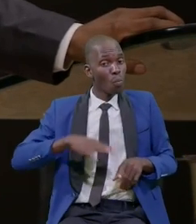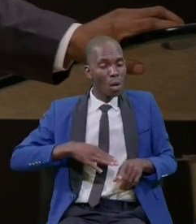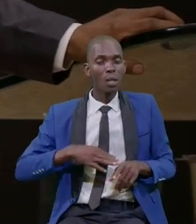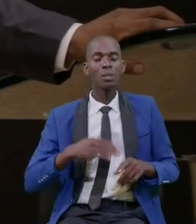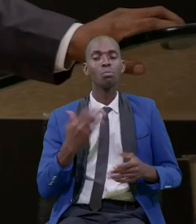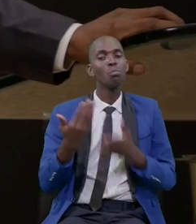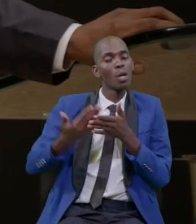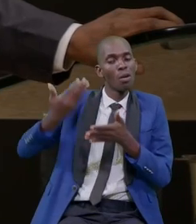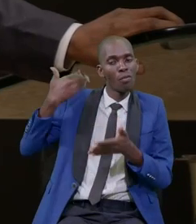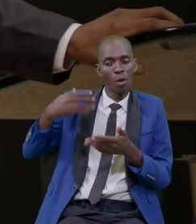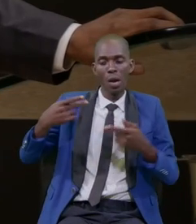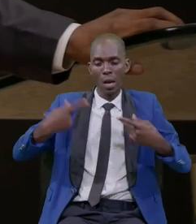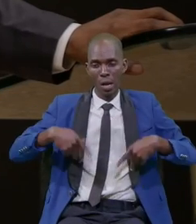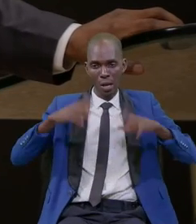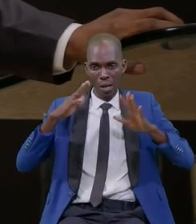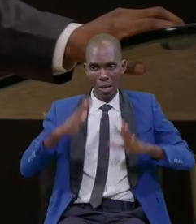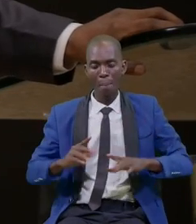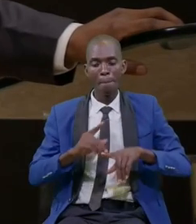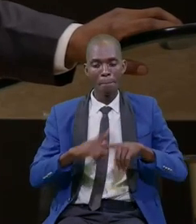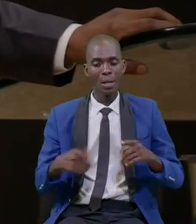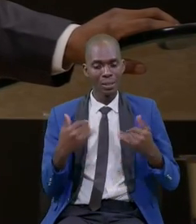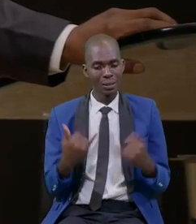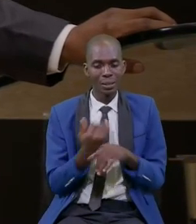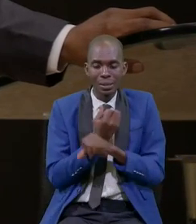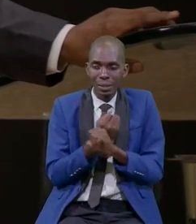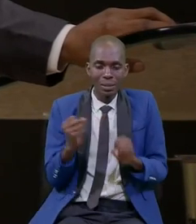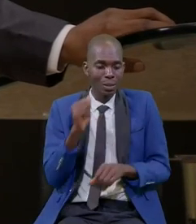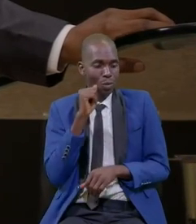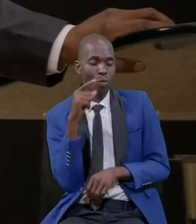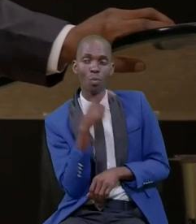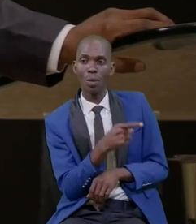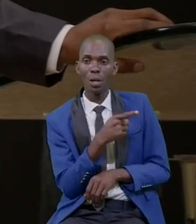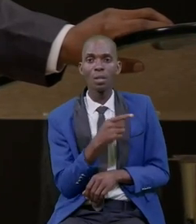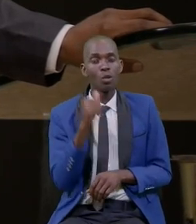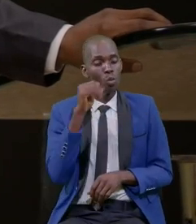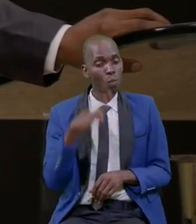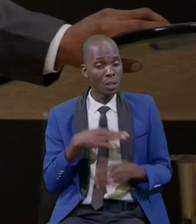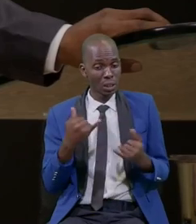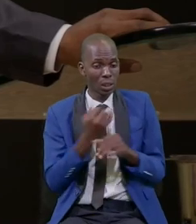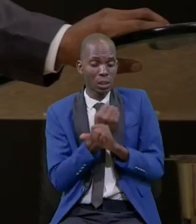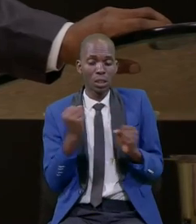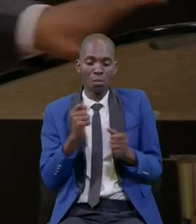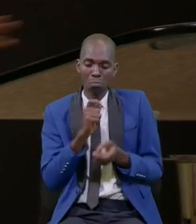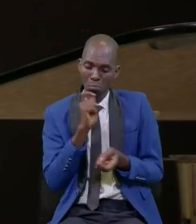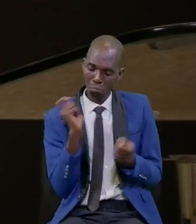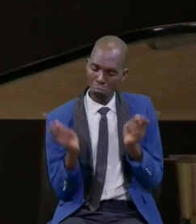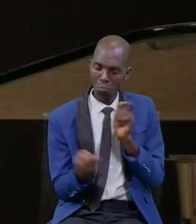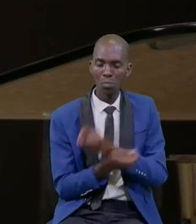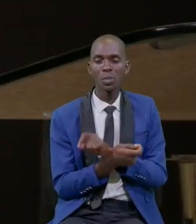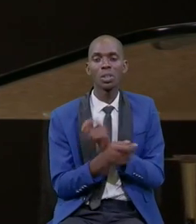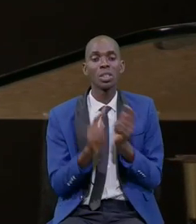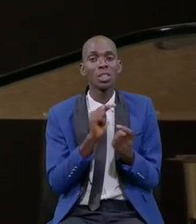s'était repentie, que Dieu l'a sauvée. Sauvée, changée,